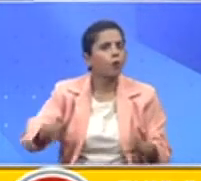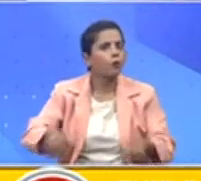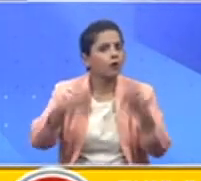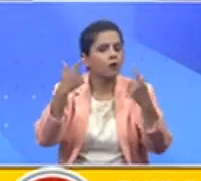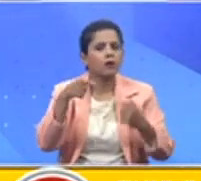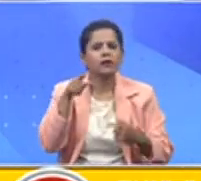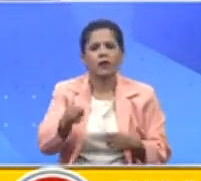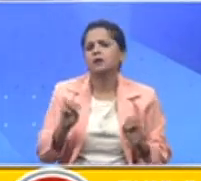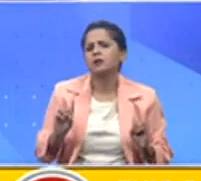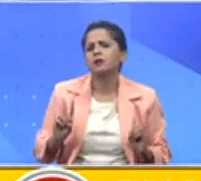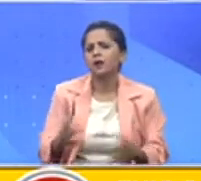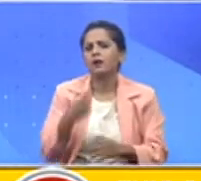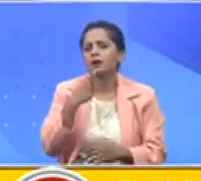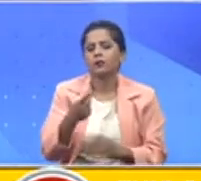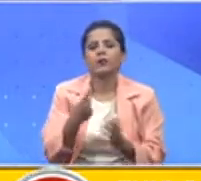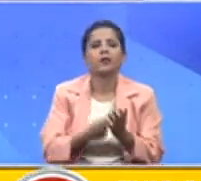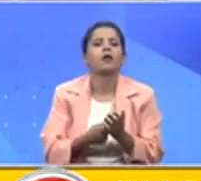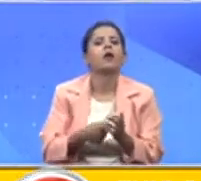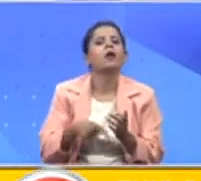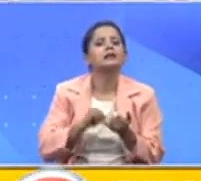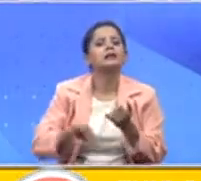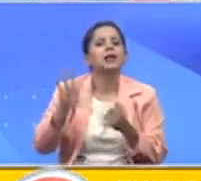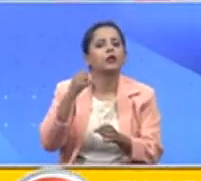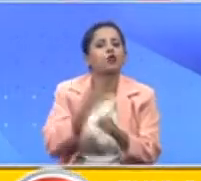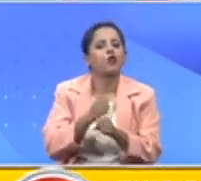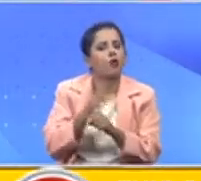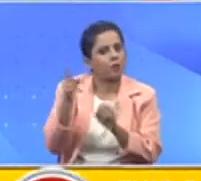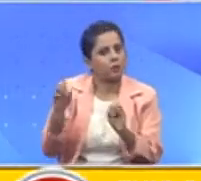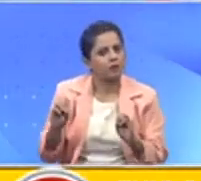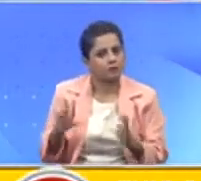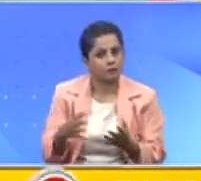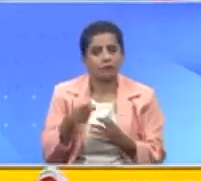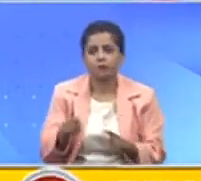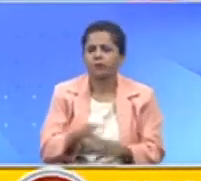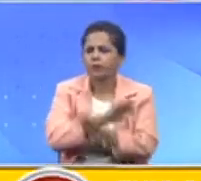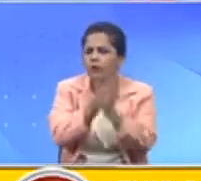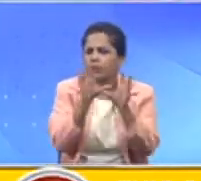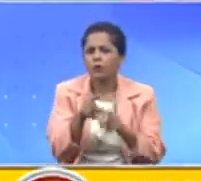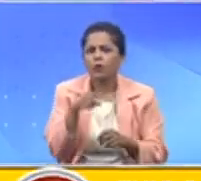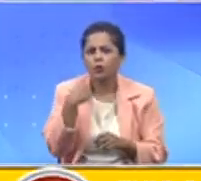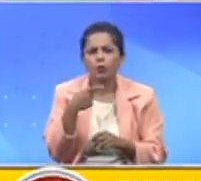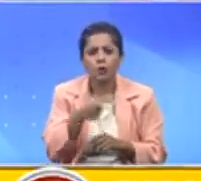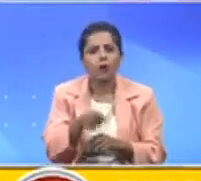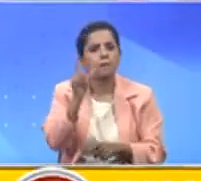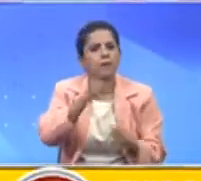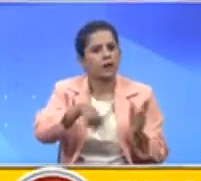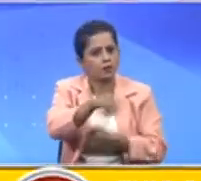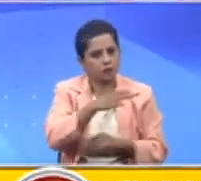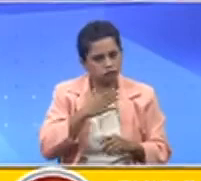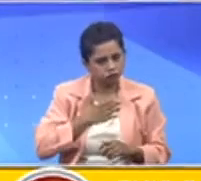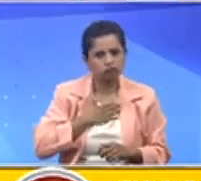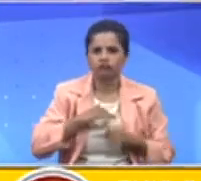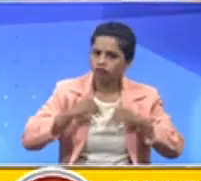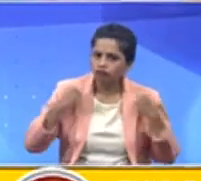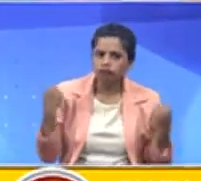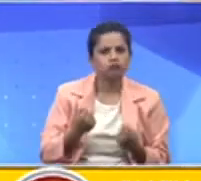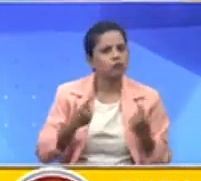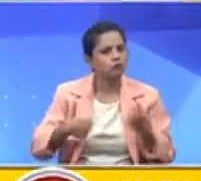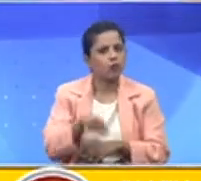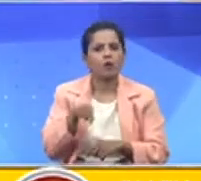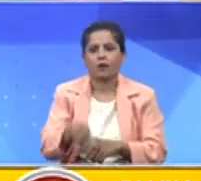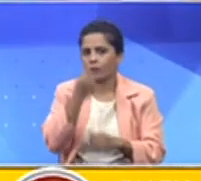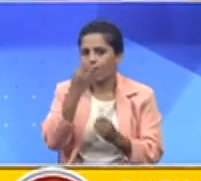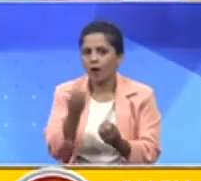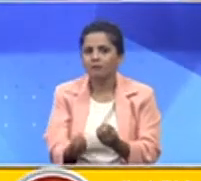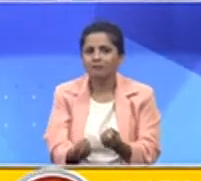के शुरुवात राज्य सरकार ने की उसे पूरा वहां के लोगों ने किया ऐसे